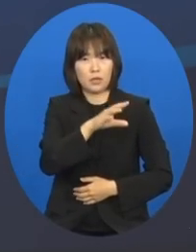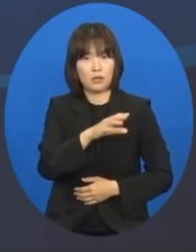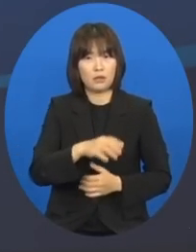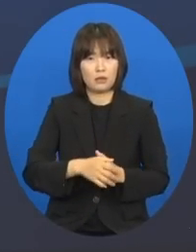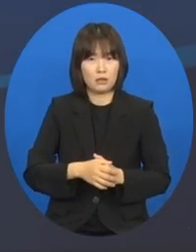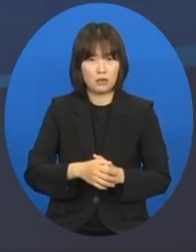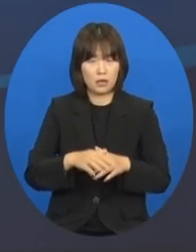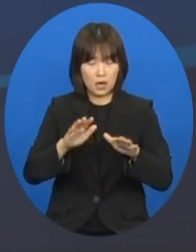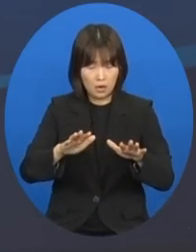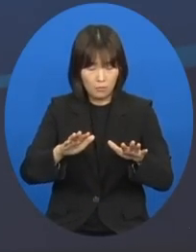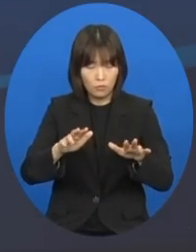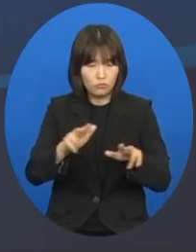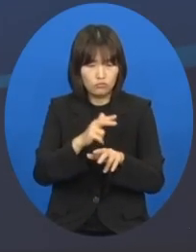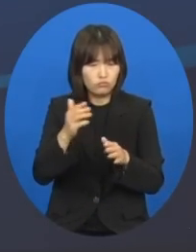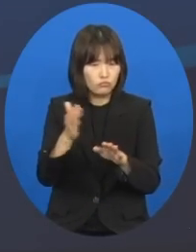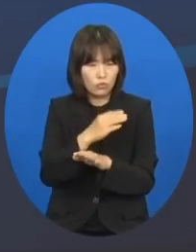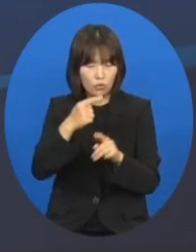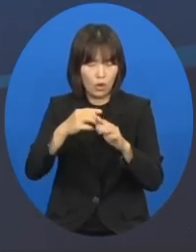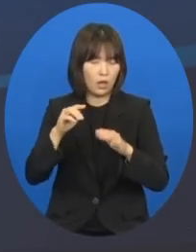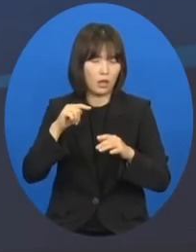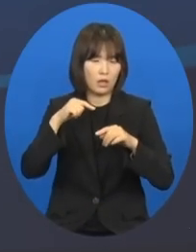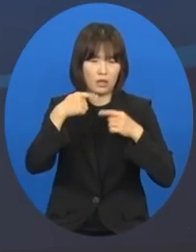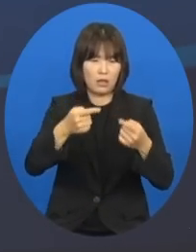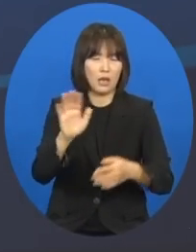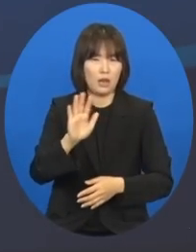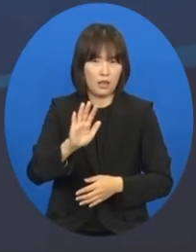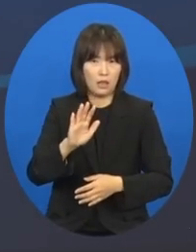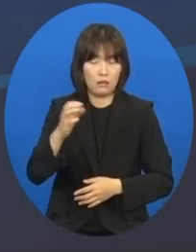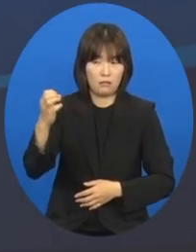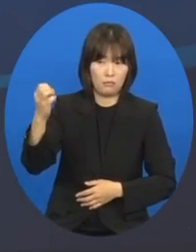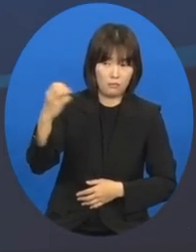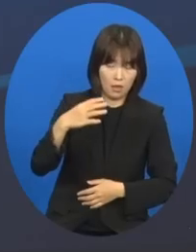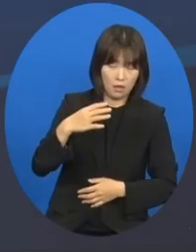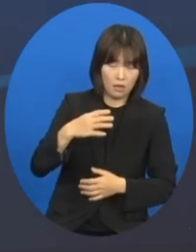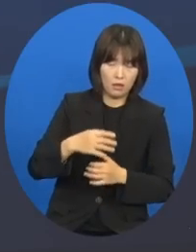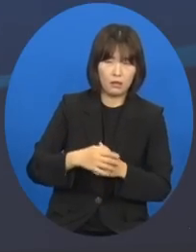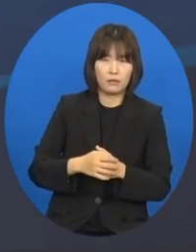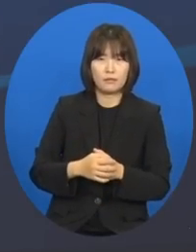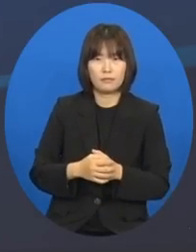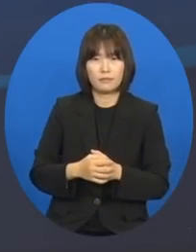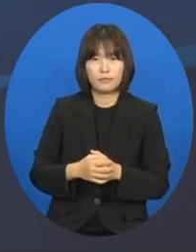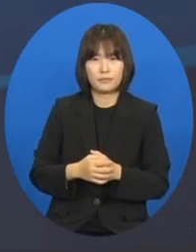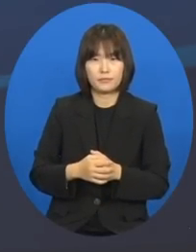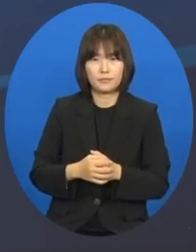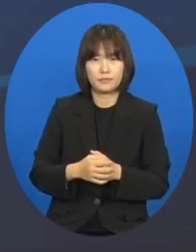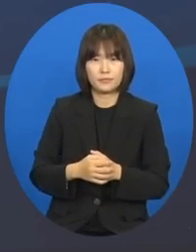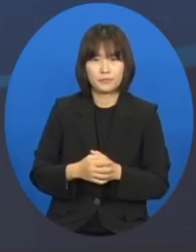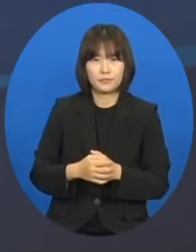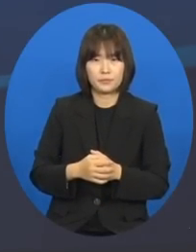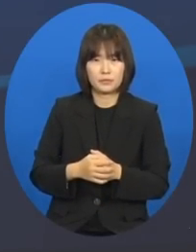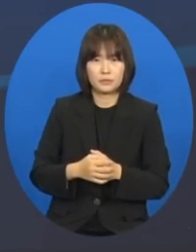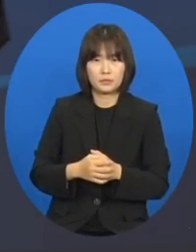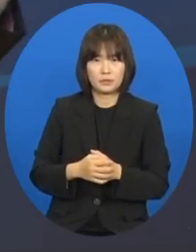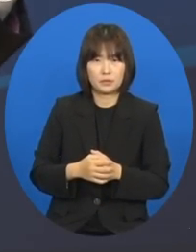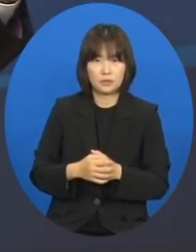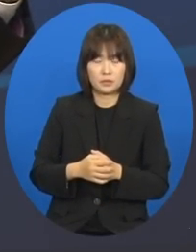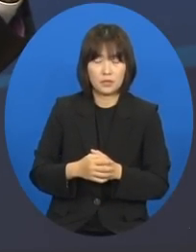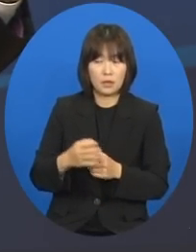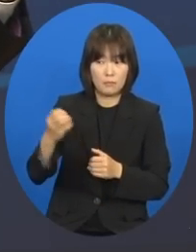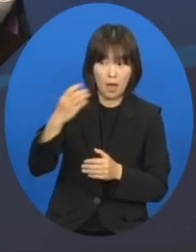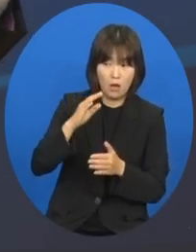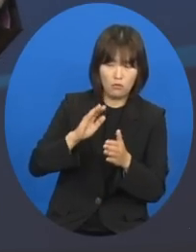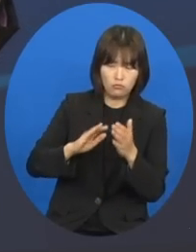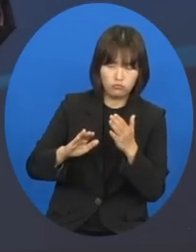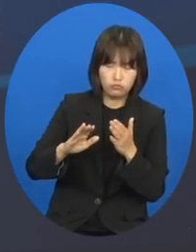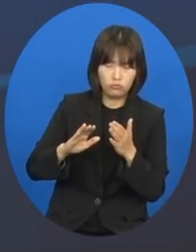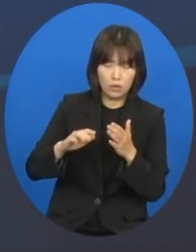난 이번 주부터 교회를 나가지 않을 거야 아이가 딱이 얘기를 하는 순간 돌이키지 못합니다 그리고는 세월이 하염없이 흘러가게